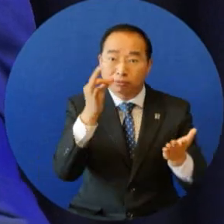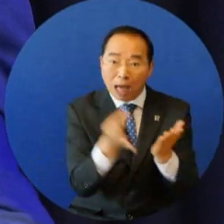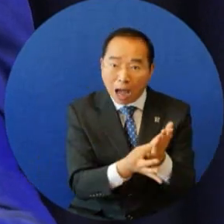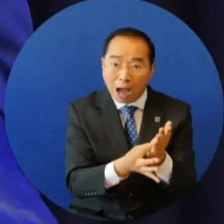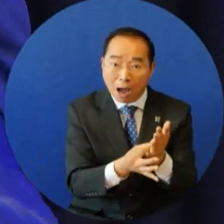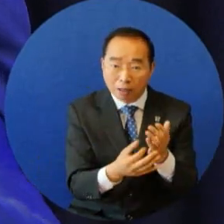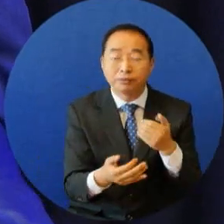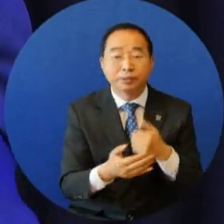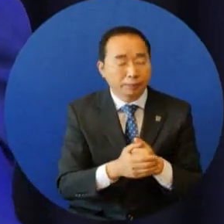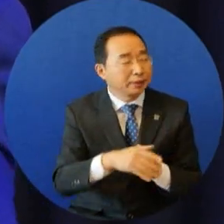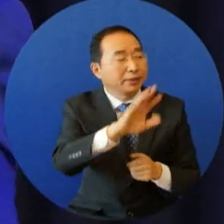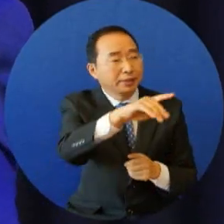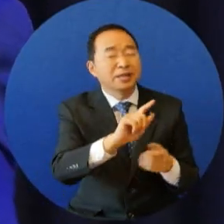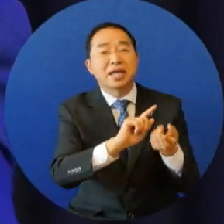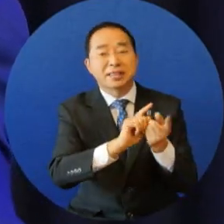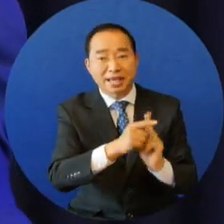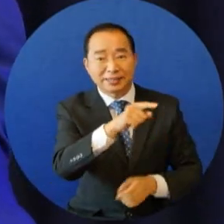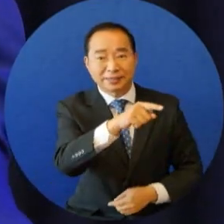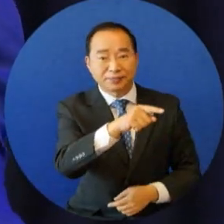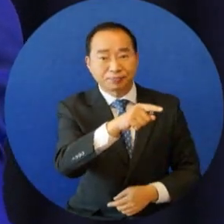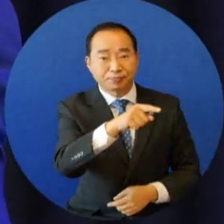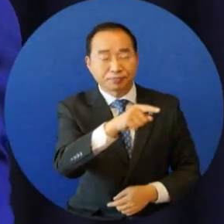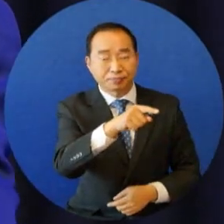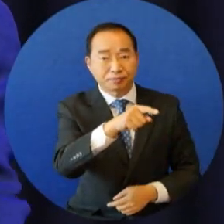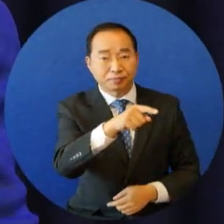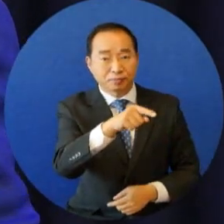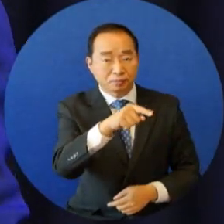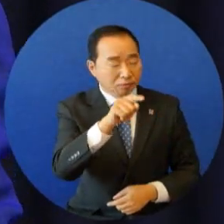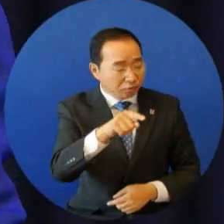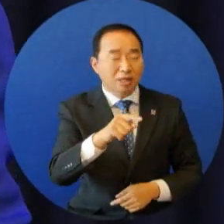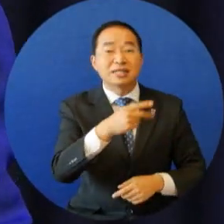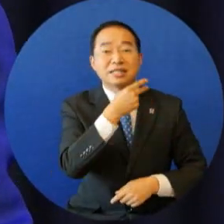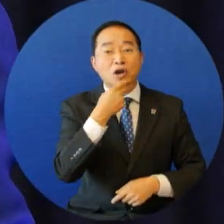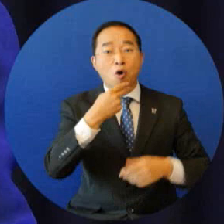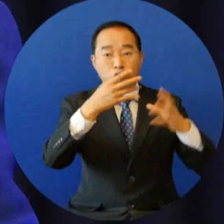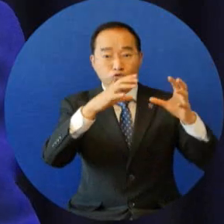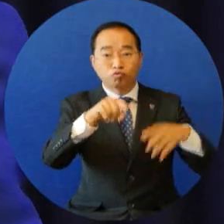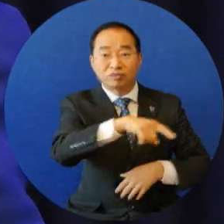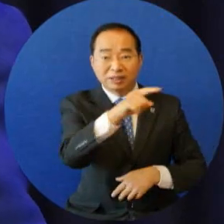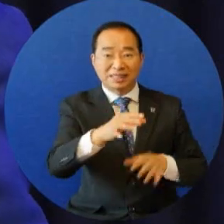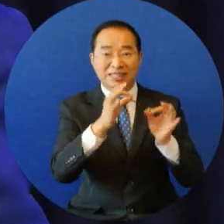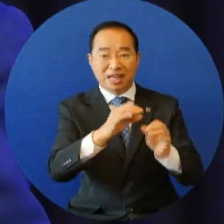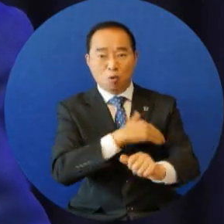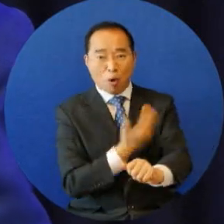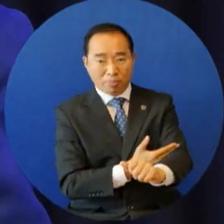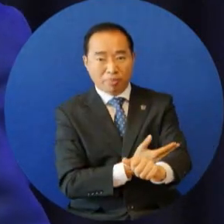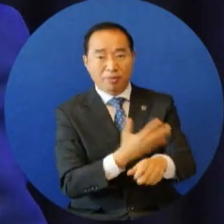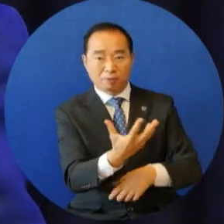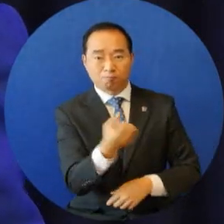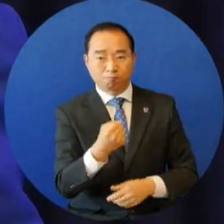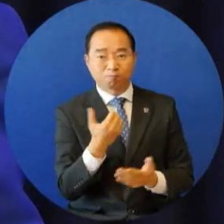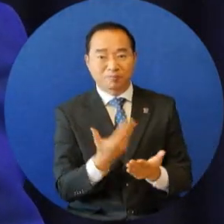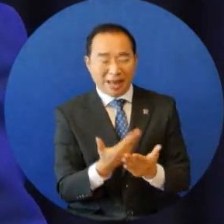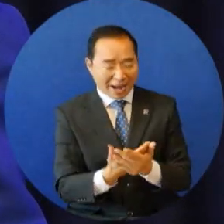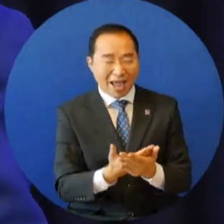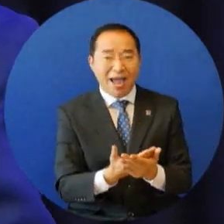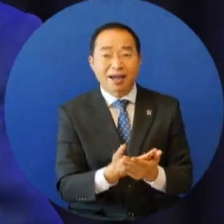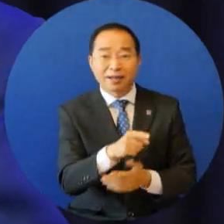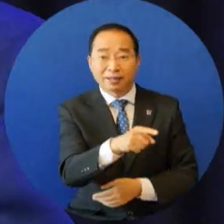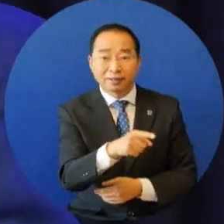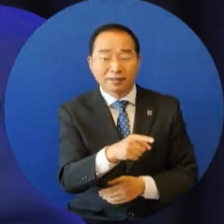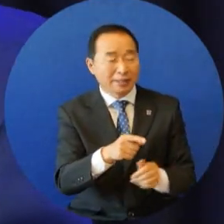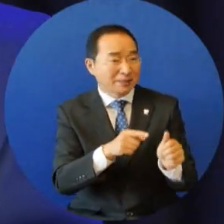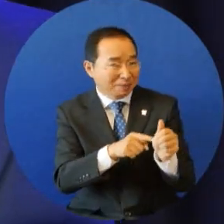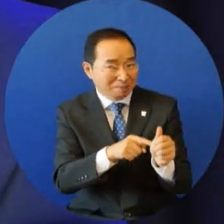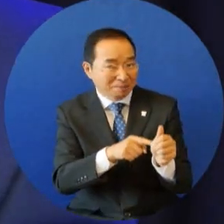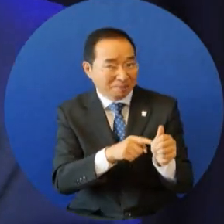빌려주는 이 돈을 담보로 이 금액만큼 우리가 은행권을 발권하게 해주십시오 라고